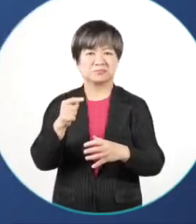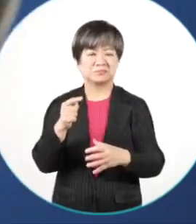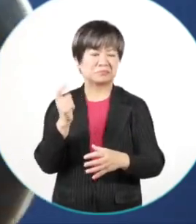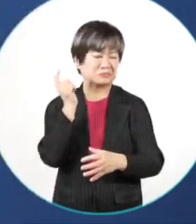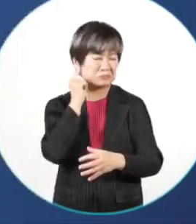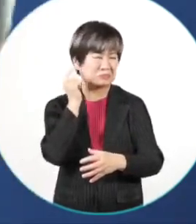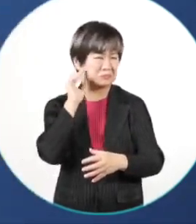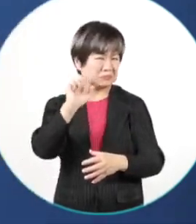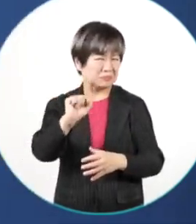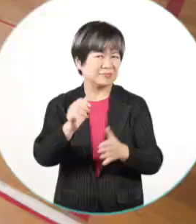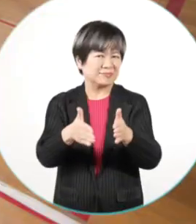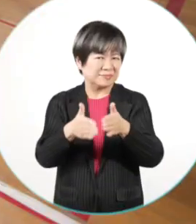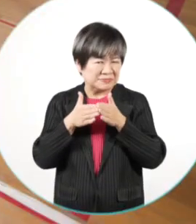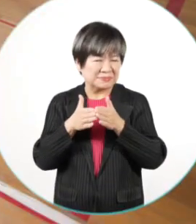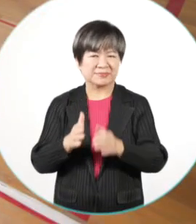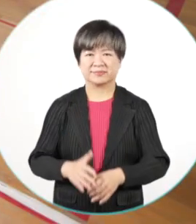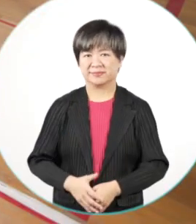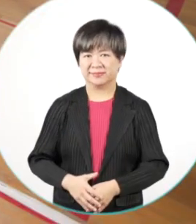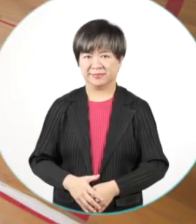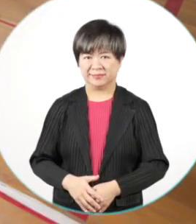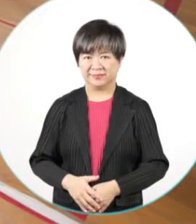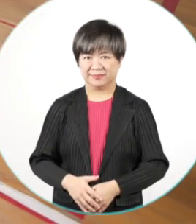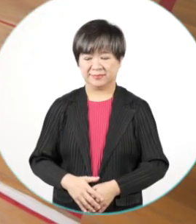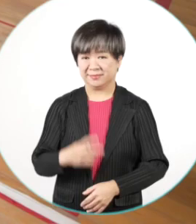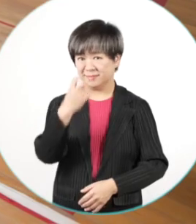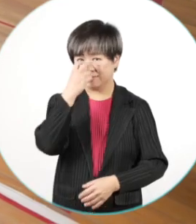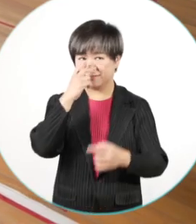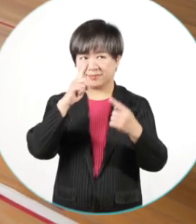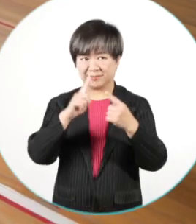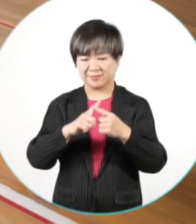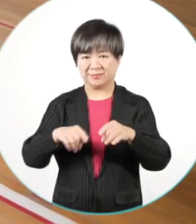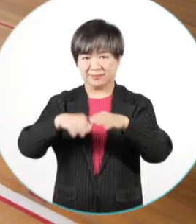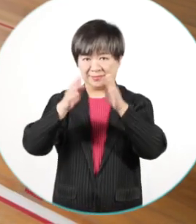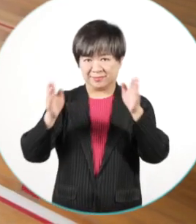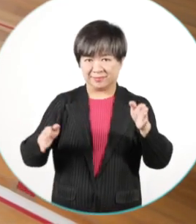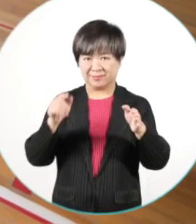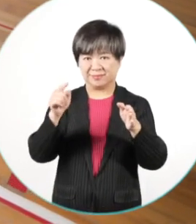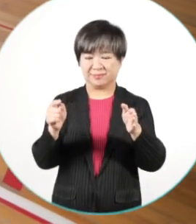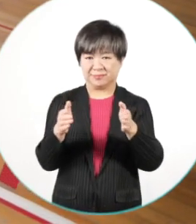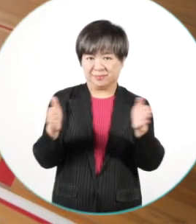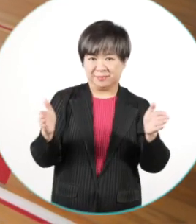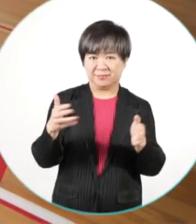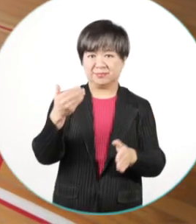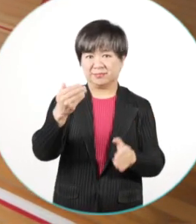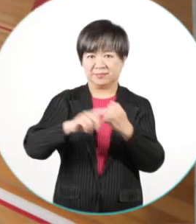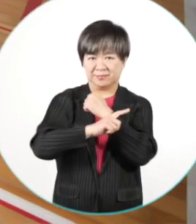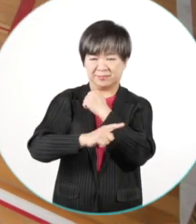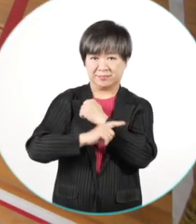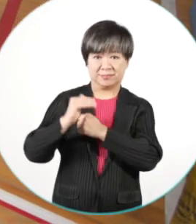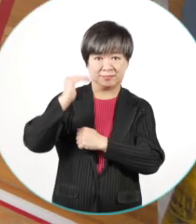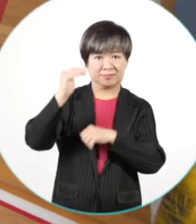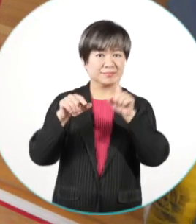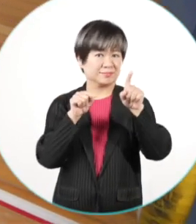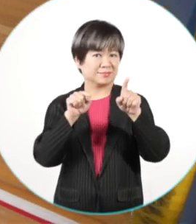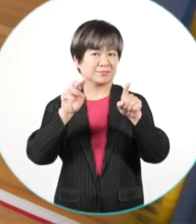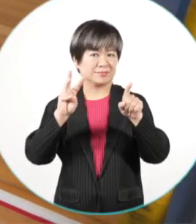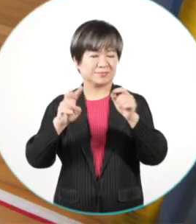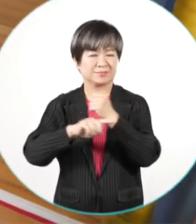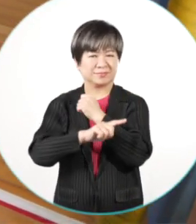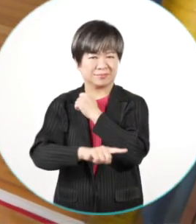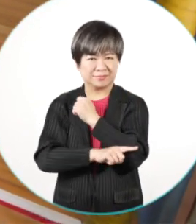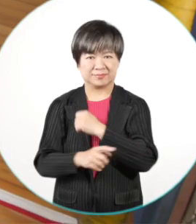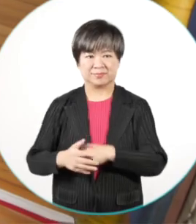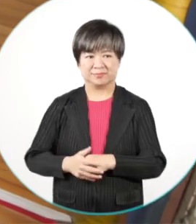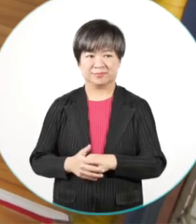听觉能力呢。盲人门球的球门宽9米，高1.3米，球场长度